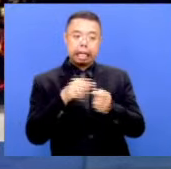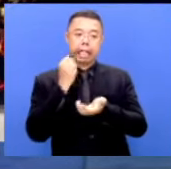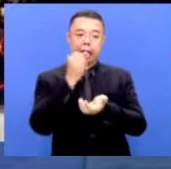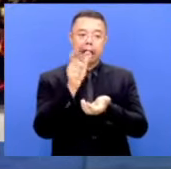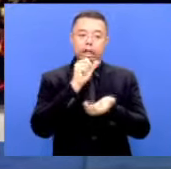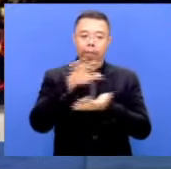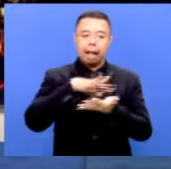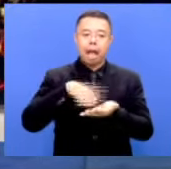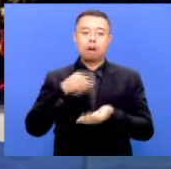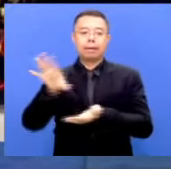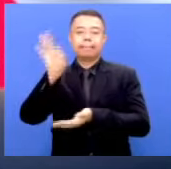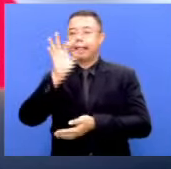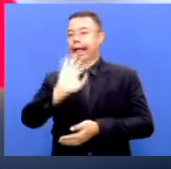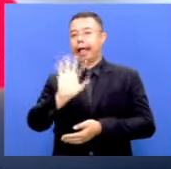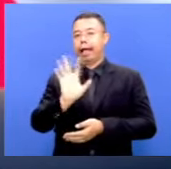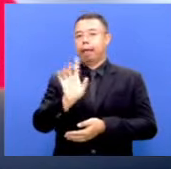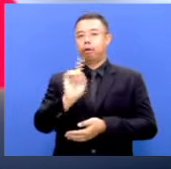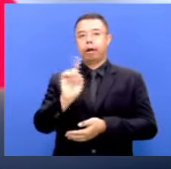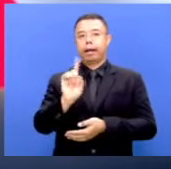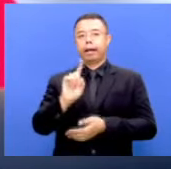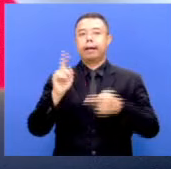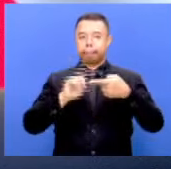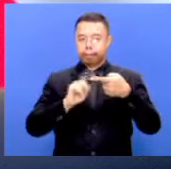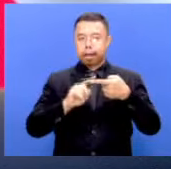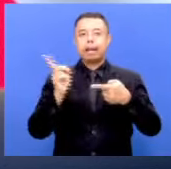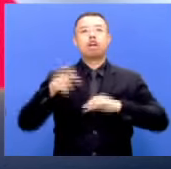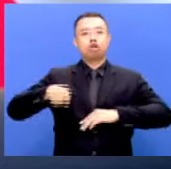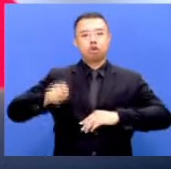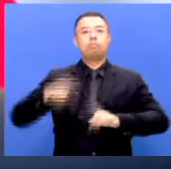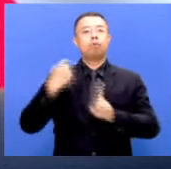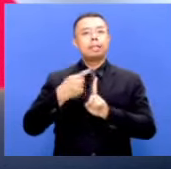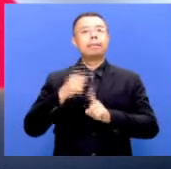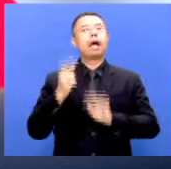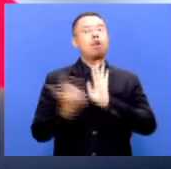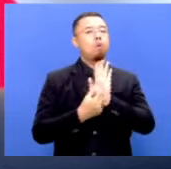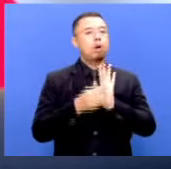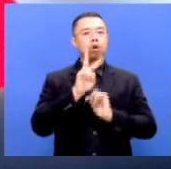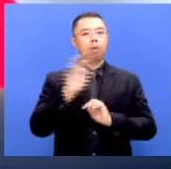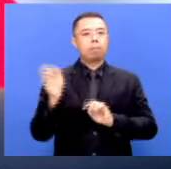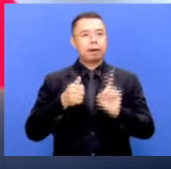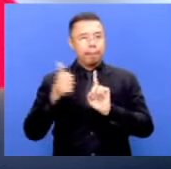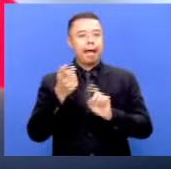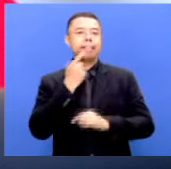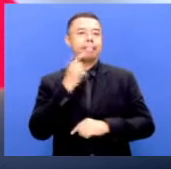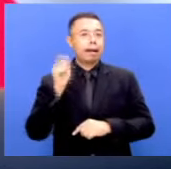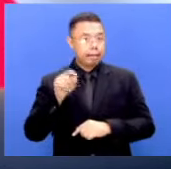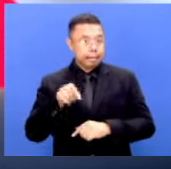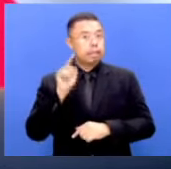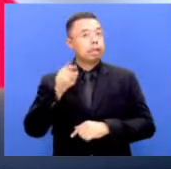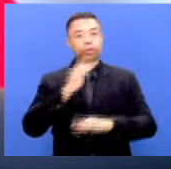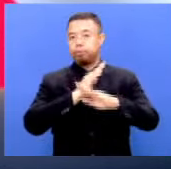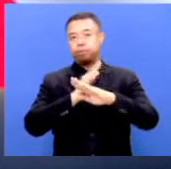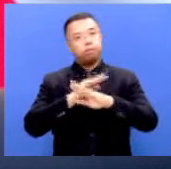suara eh pertama dari hukum positifnya ada undang-undang 2016 kan tentang ini dan itu